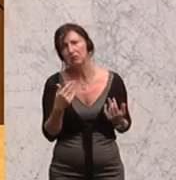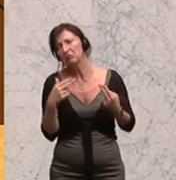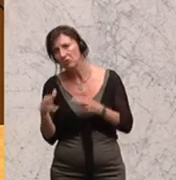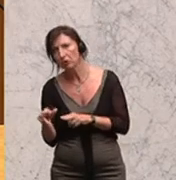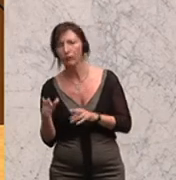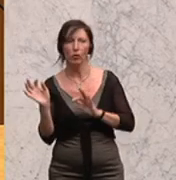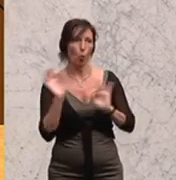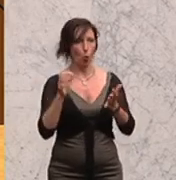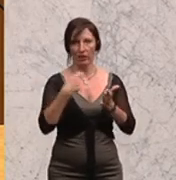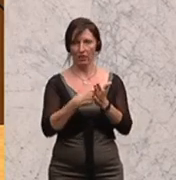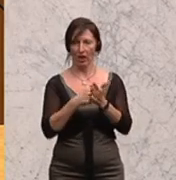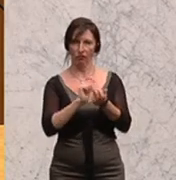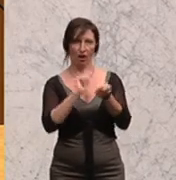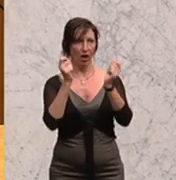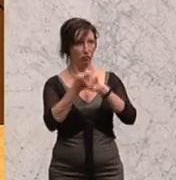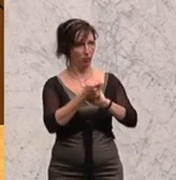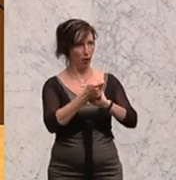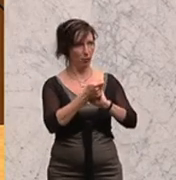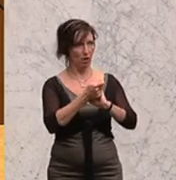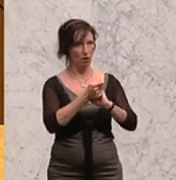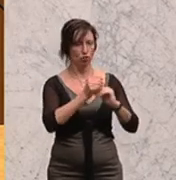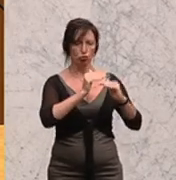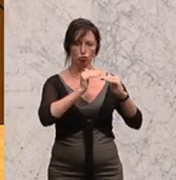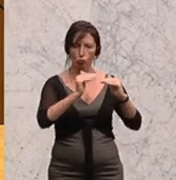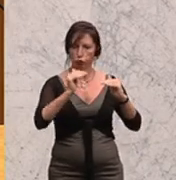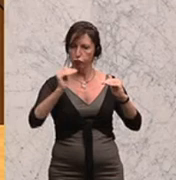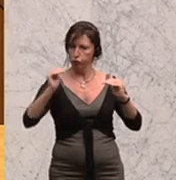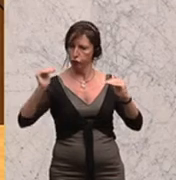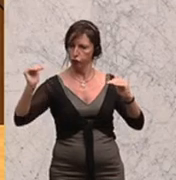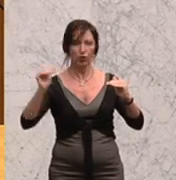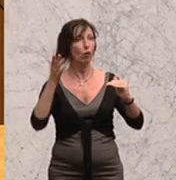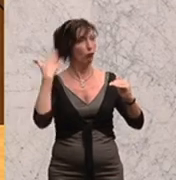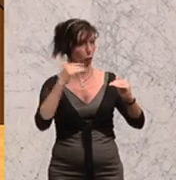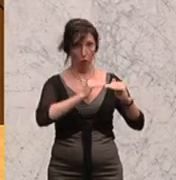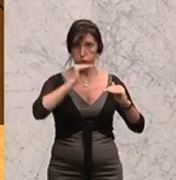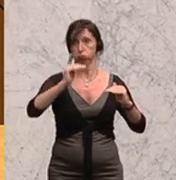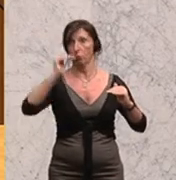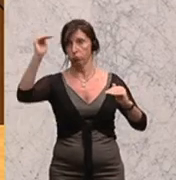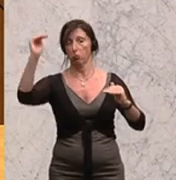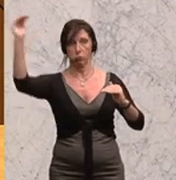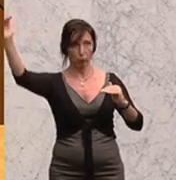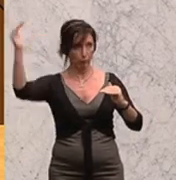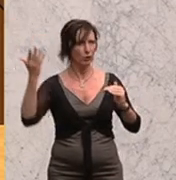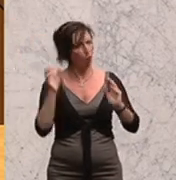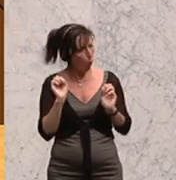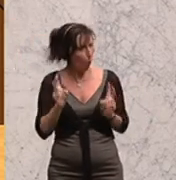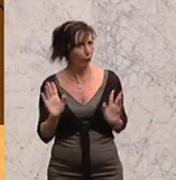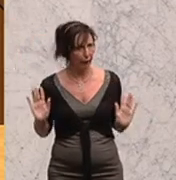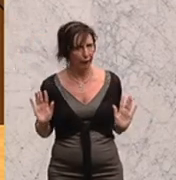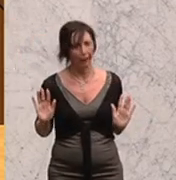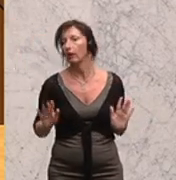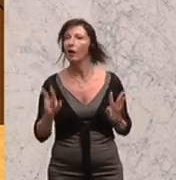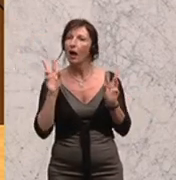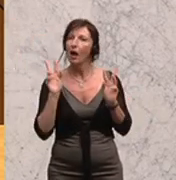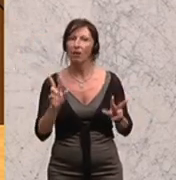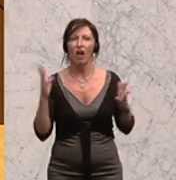die Tarifreform, wenn die Stufen flacher werden, ist absolut okay. Aber meine geschätzten Damen und Herren, Fakt